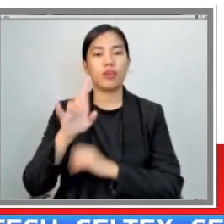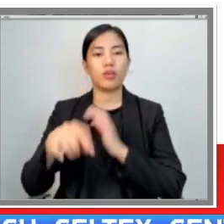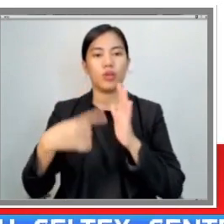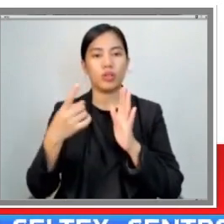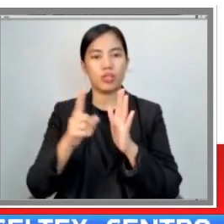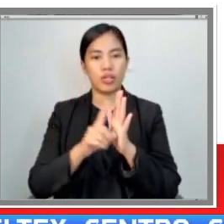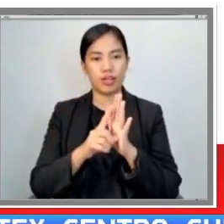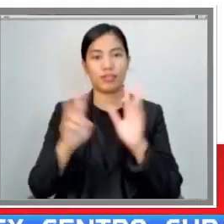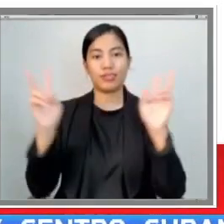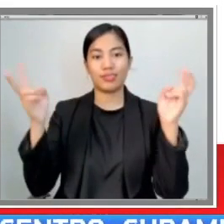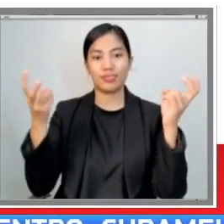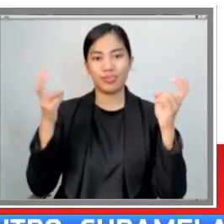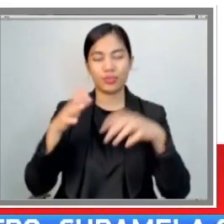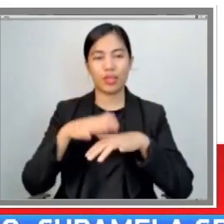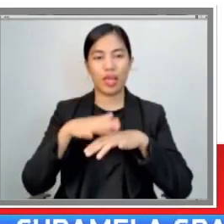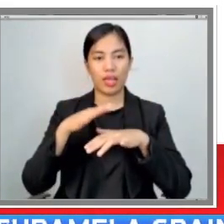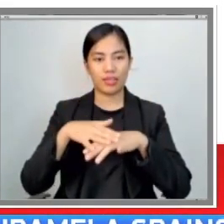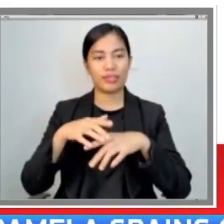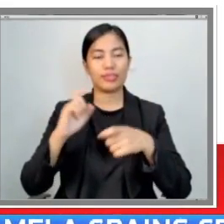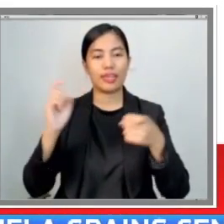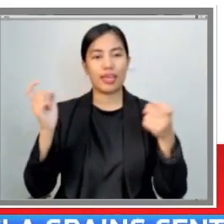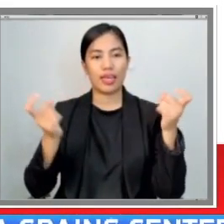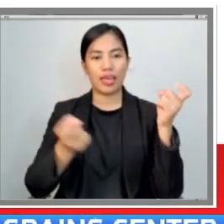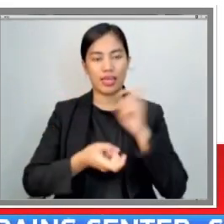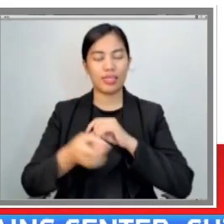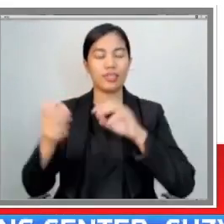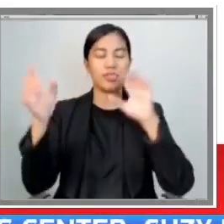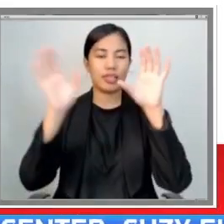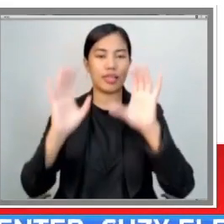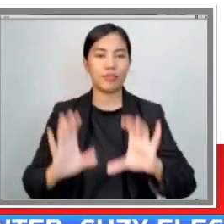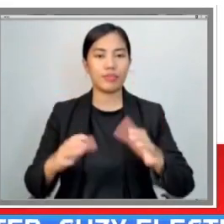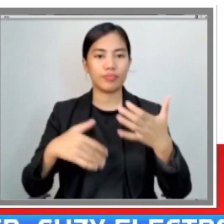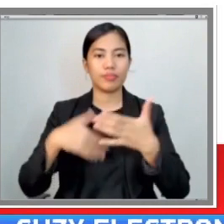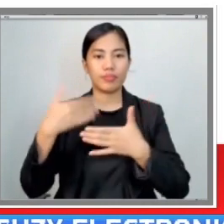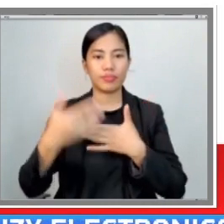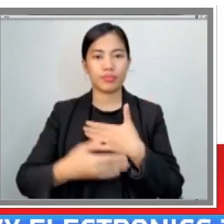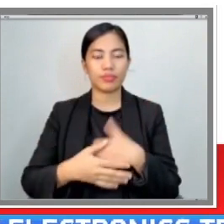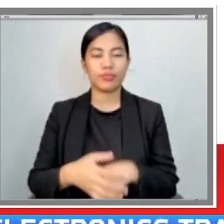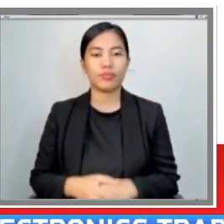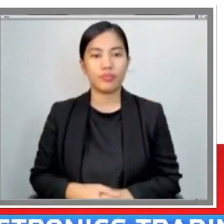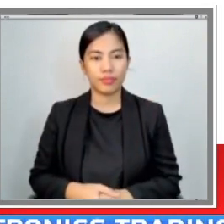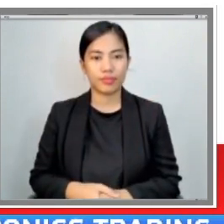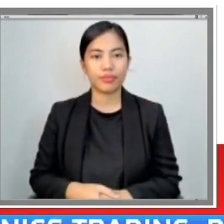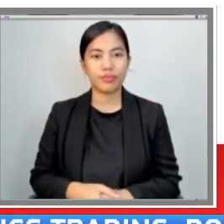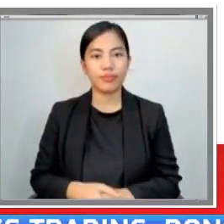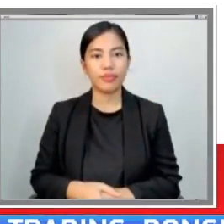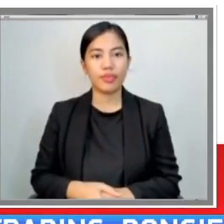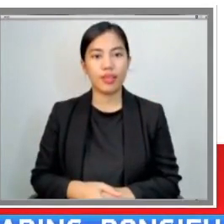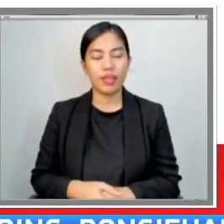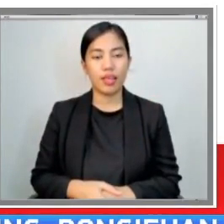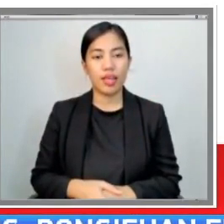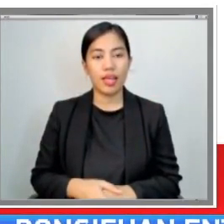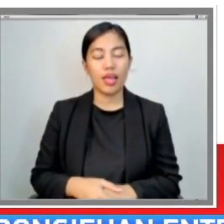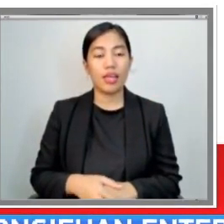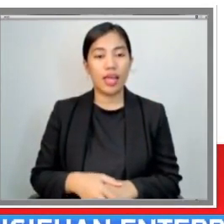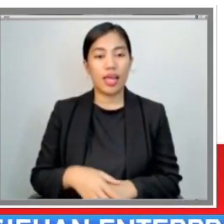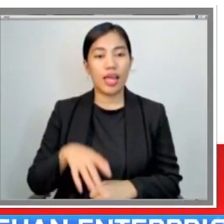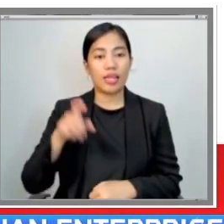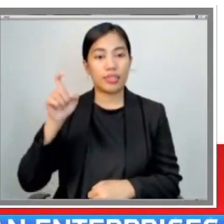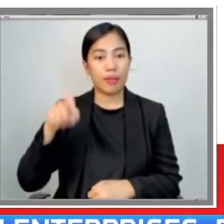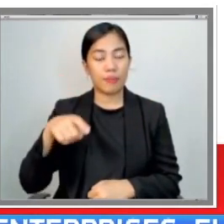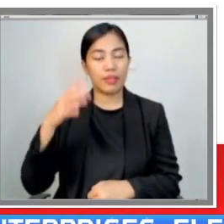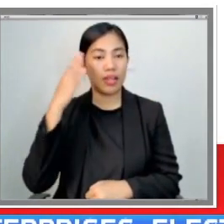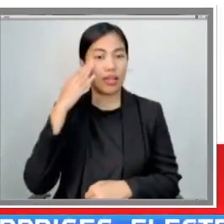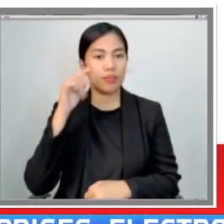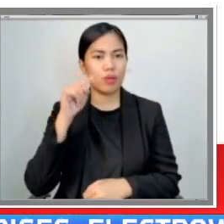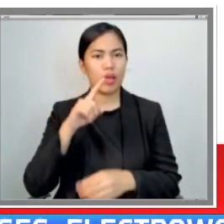klima. National winner din sa Best Single News Story category ang report ng Dapat Alam Mo tungkol sa madugong stampede